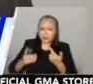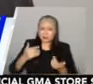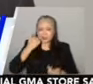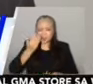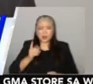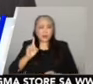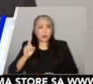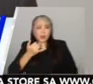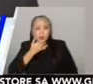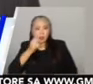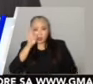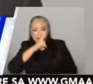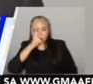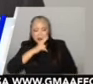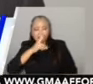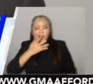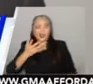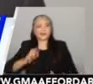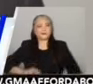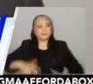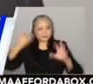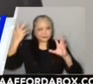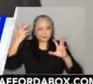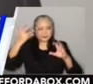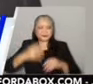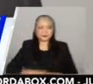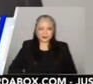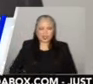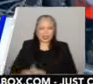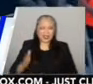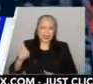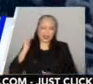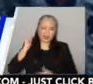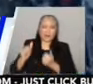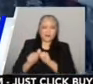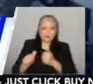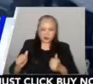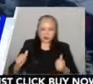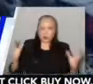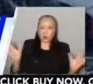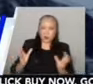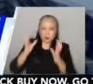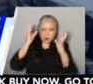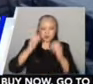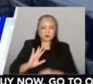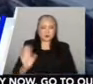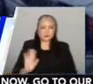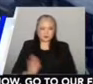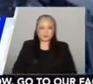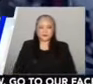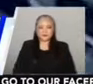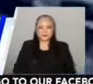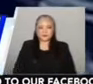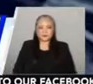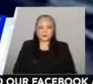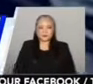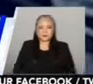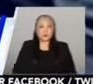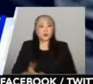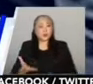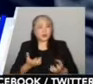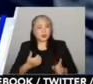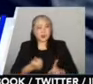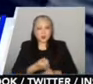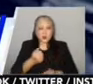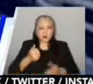miscalculation, gulo na yan. Kaya iwasan natin yung mga confrontation na yan. Sa mga mahilig daw mag-udyok ng sugod, huwag